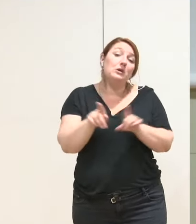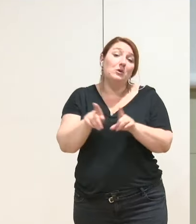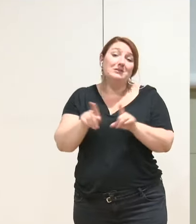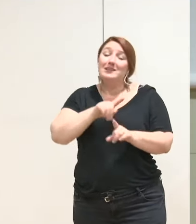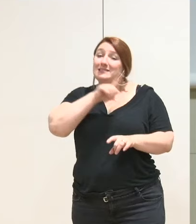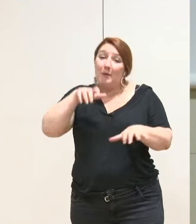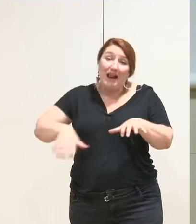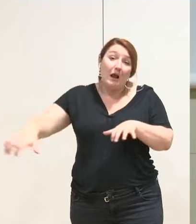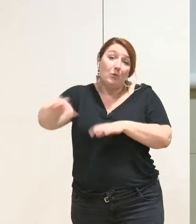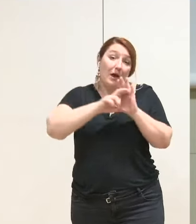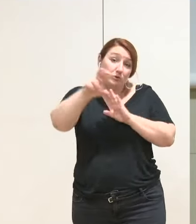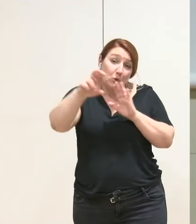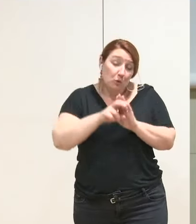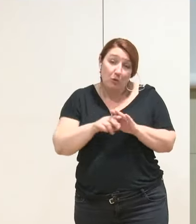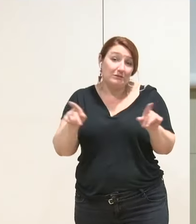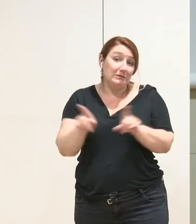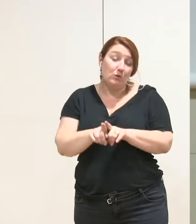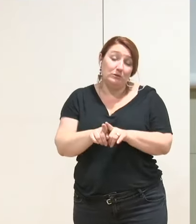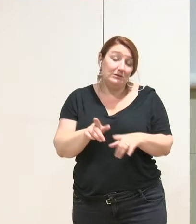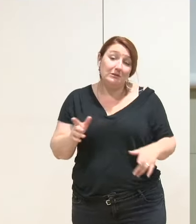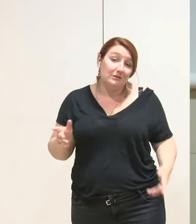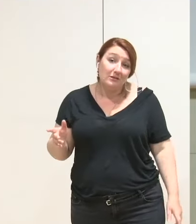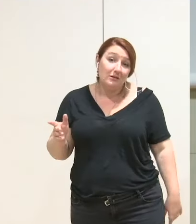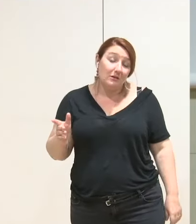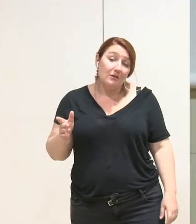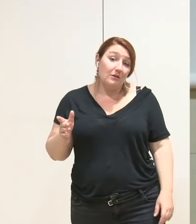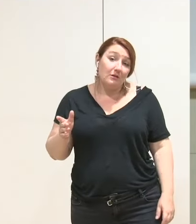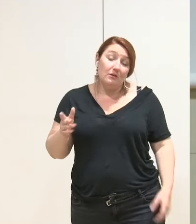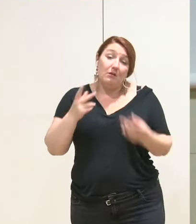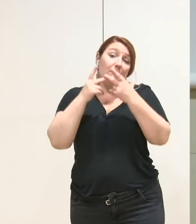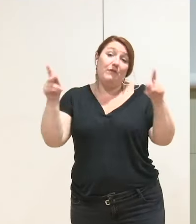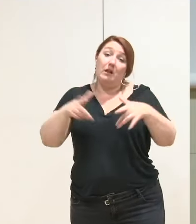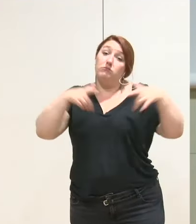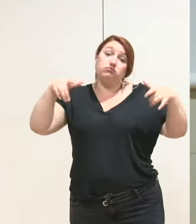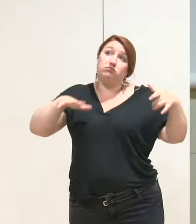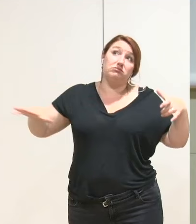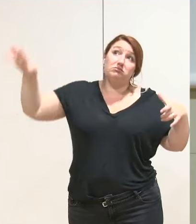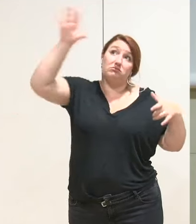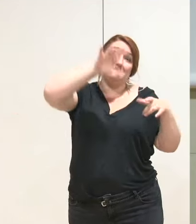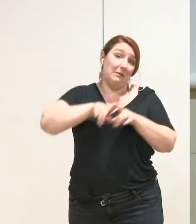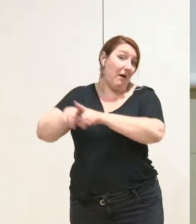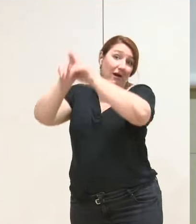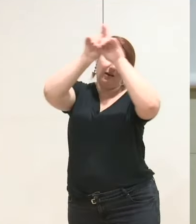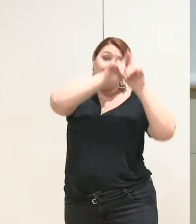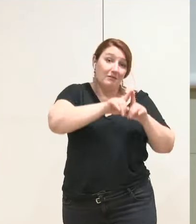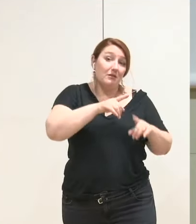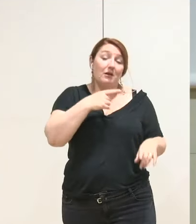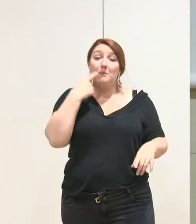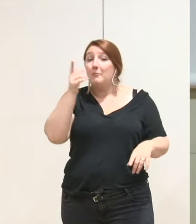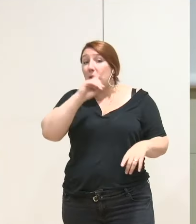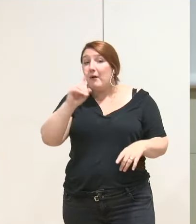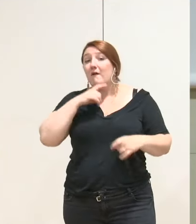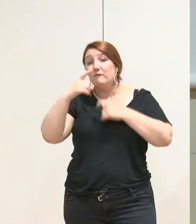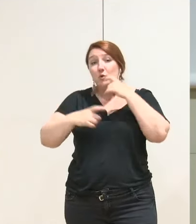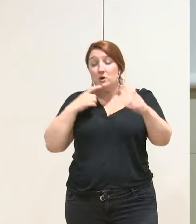l'agglomération grenobloise mais qui concerne l'ensemble des grandes villes de France et que plutôt que de parler d'une montée de